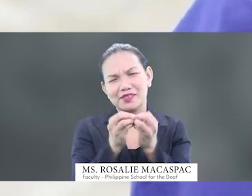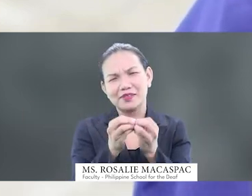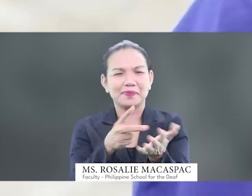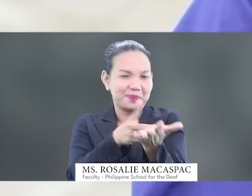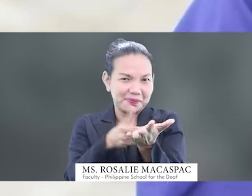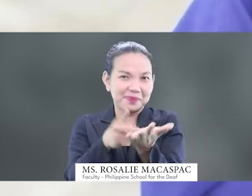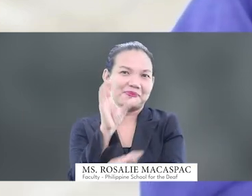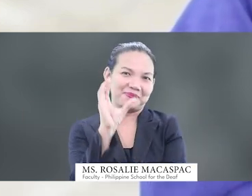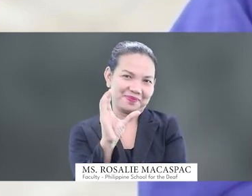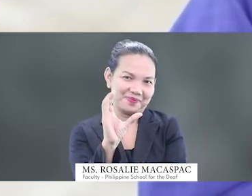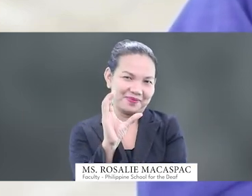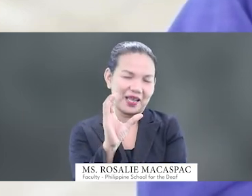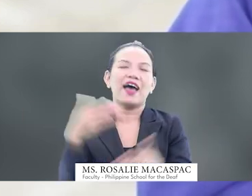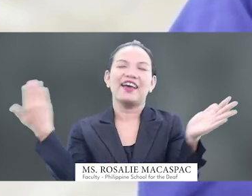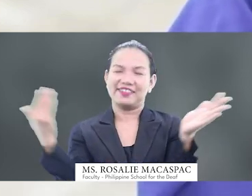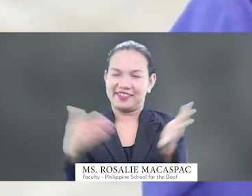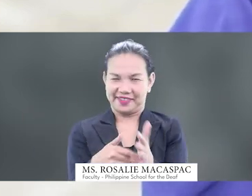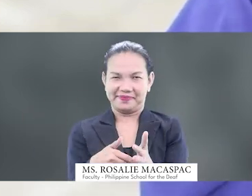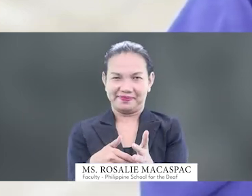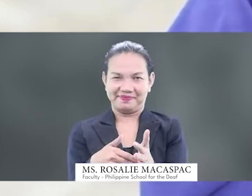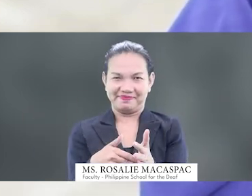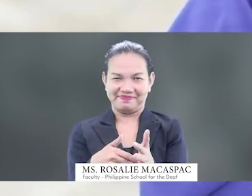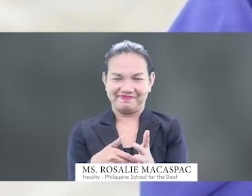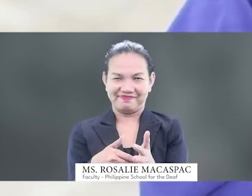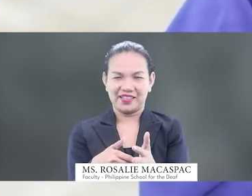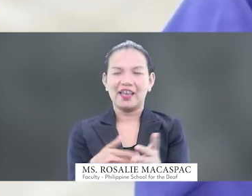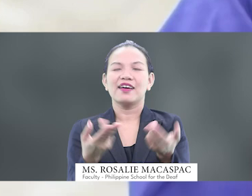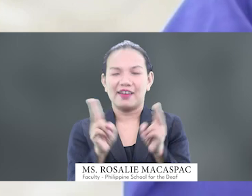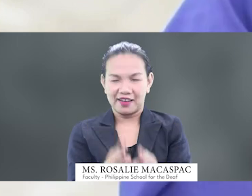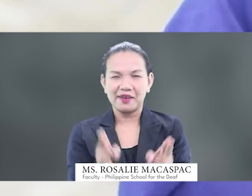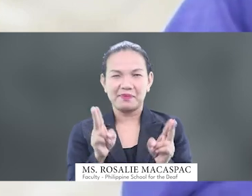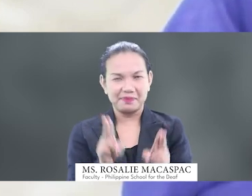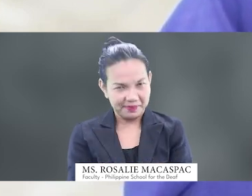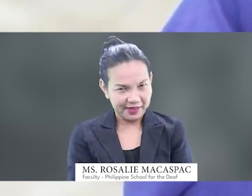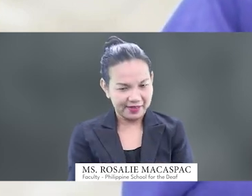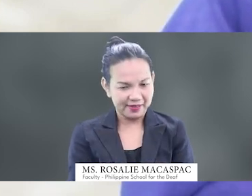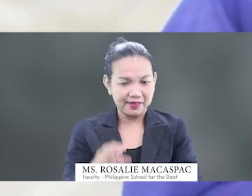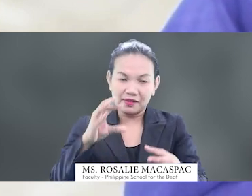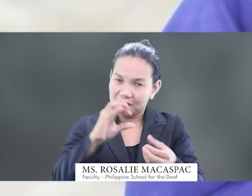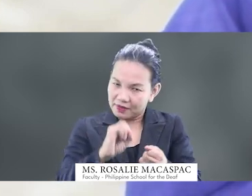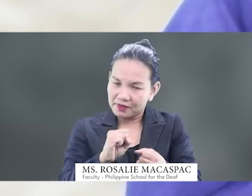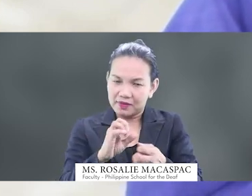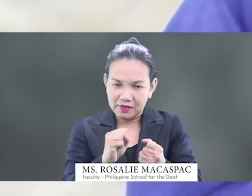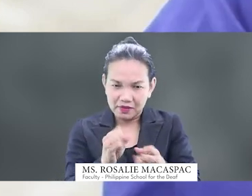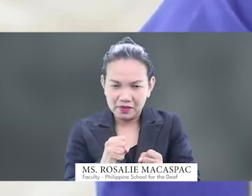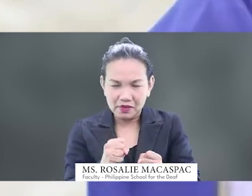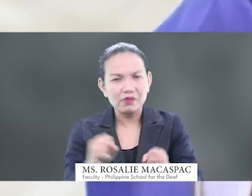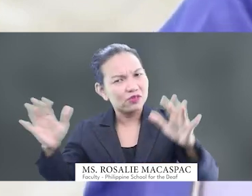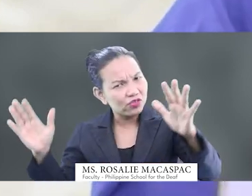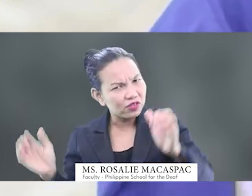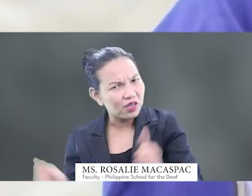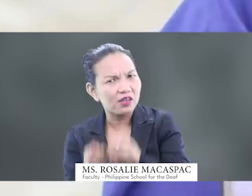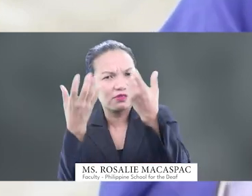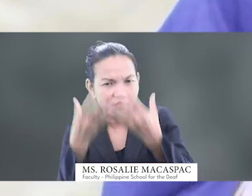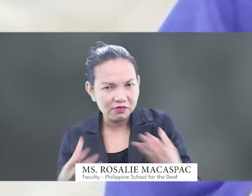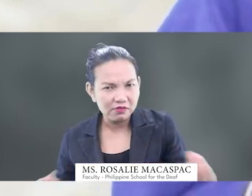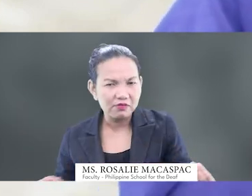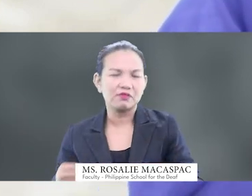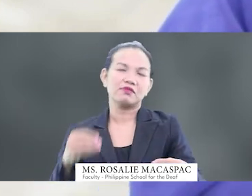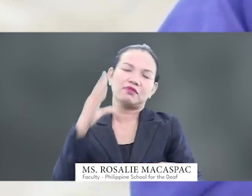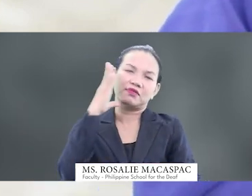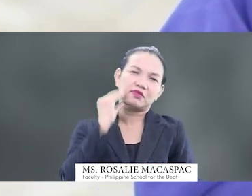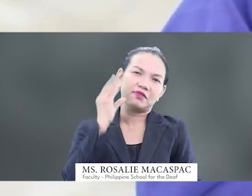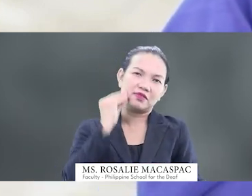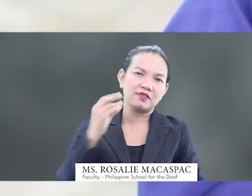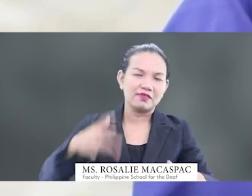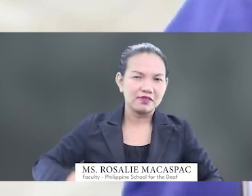na vitamin C. Uulitin ko. Nangyayari ang pagpipiga o dumadaan tayo sa mga hirap